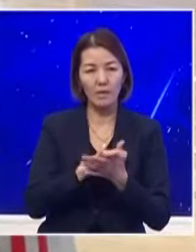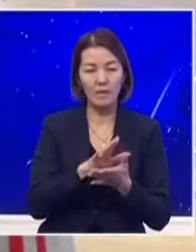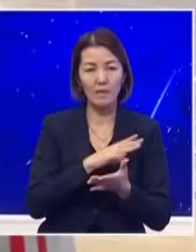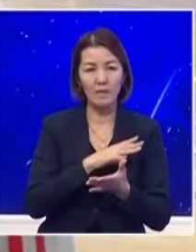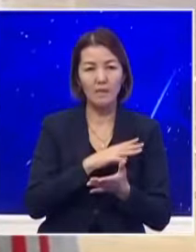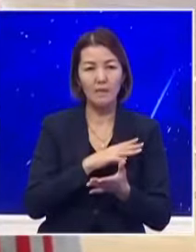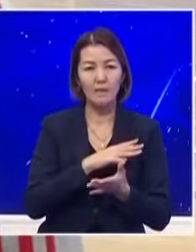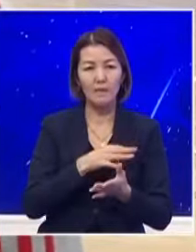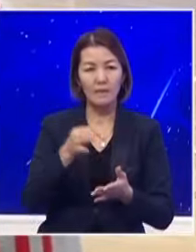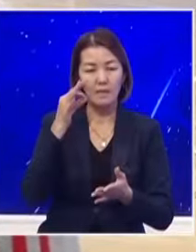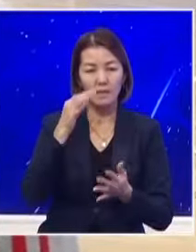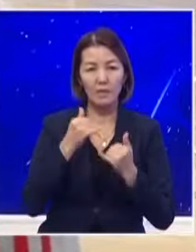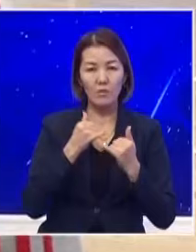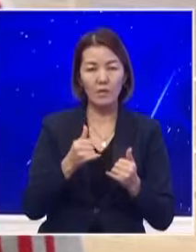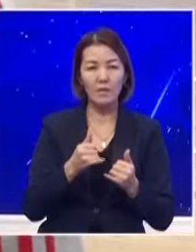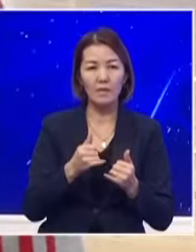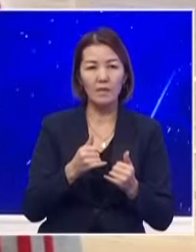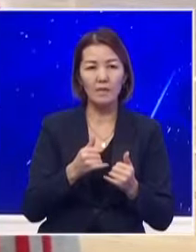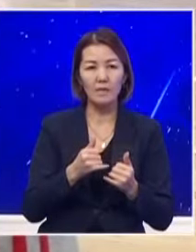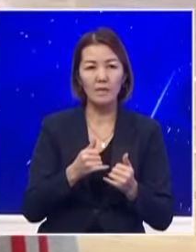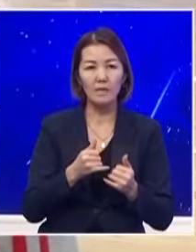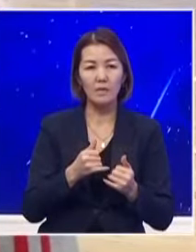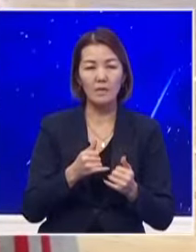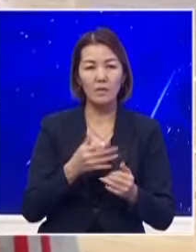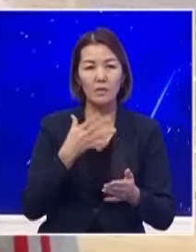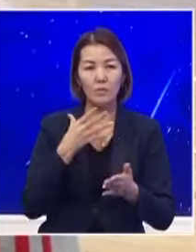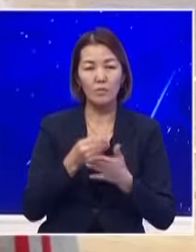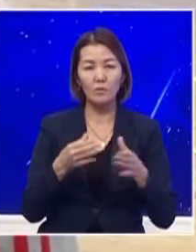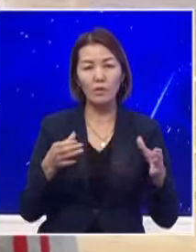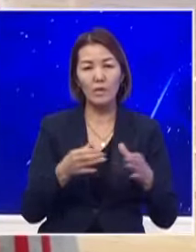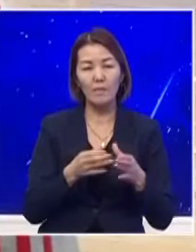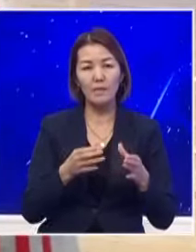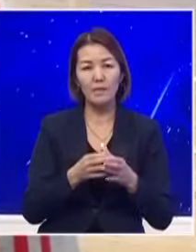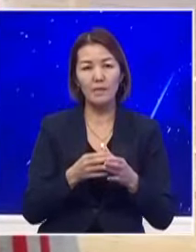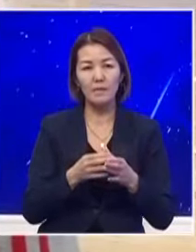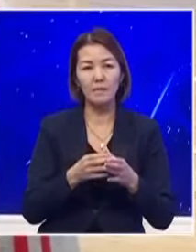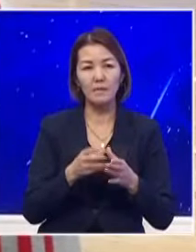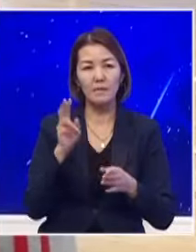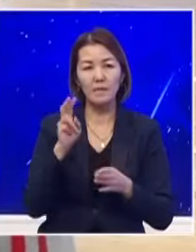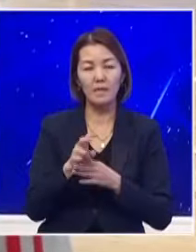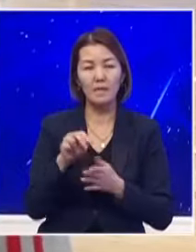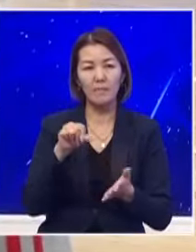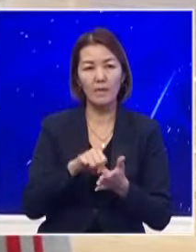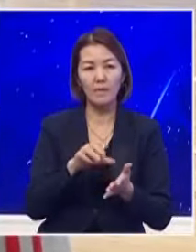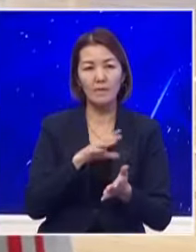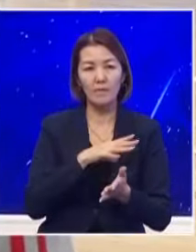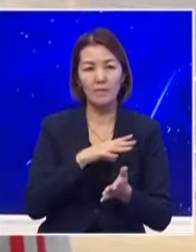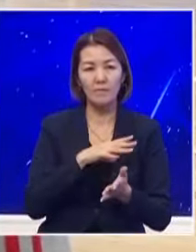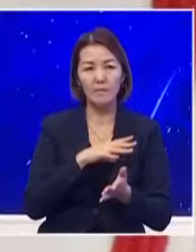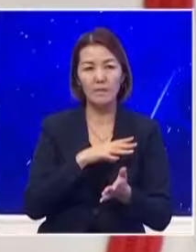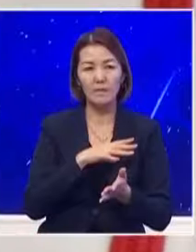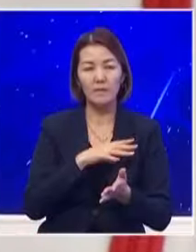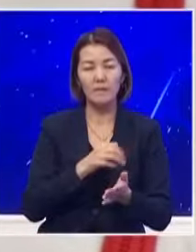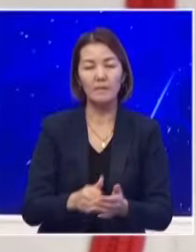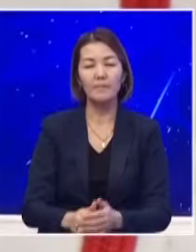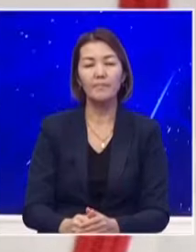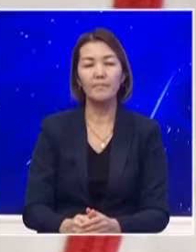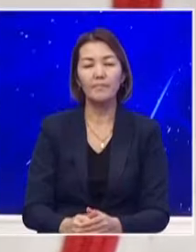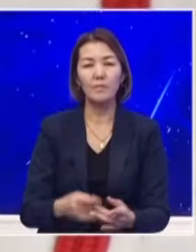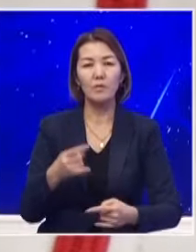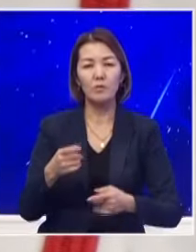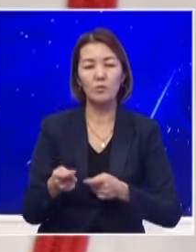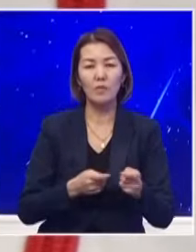сол кісіні еске алуға арналған турнирді хабар агенттігі де өзінің командасын жасақтап, өз ішіндегі ұжымдардан Астанадан осынау Жетісу төріне жіберген болатын. Журналистер